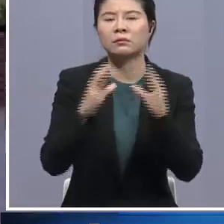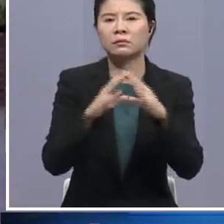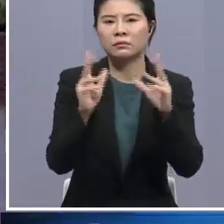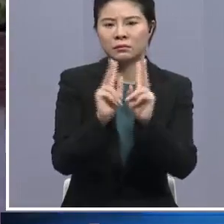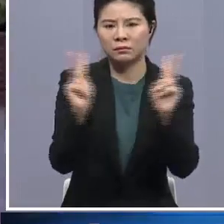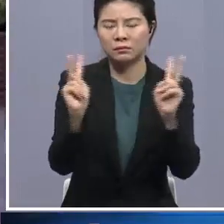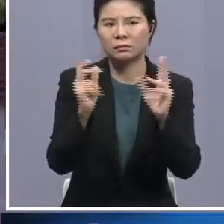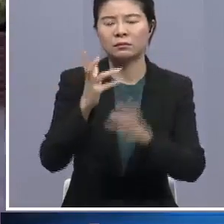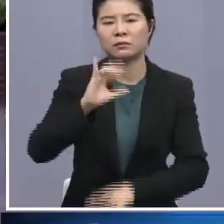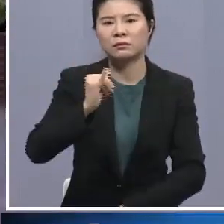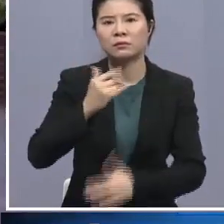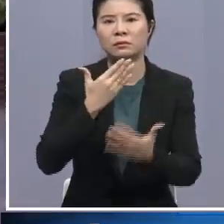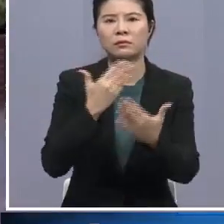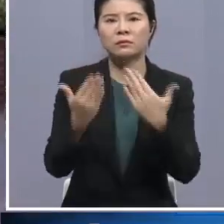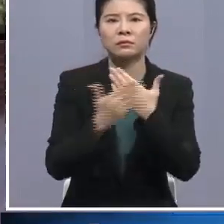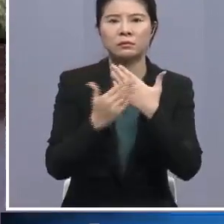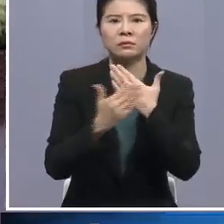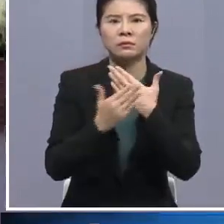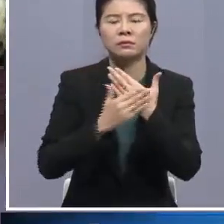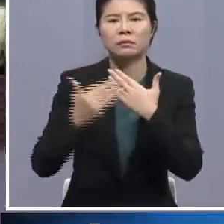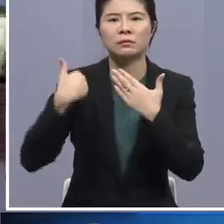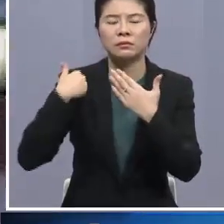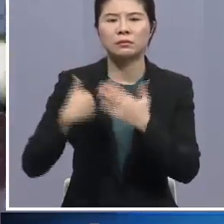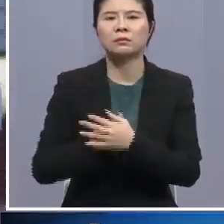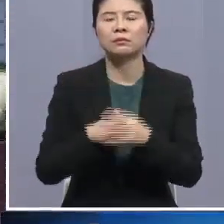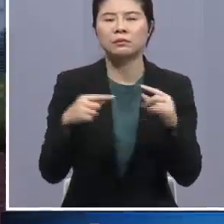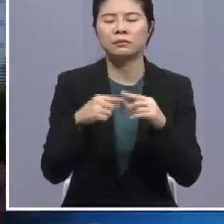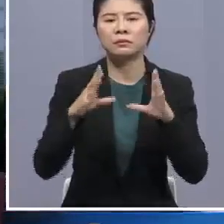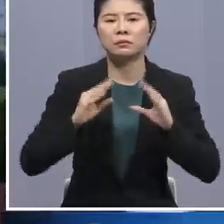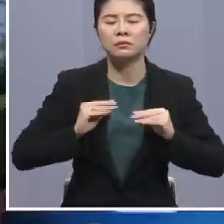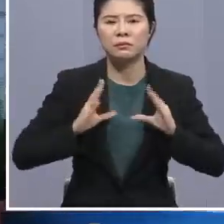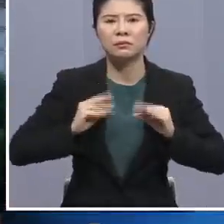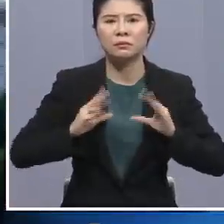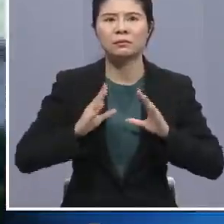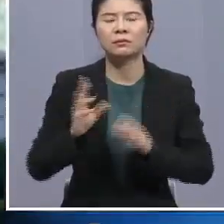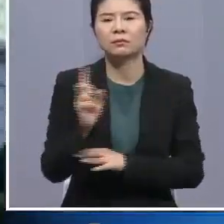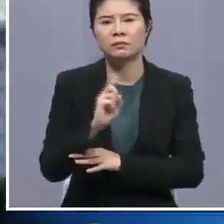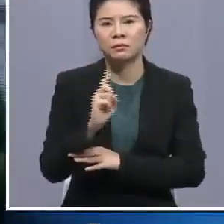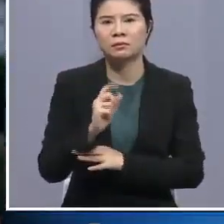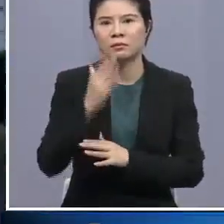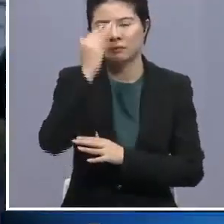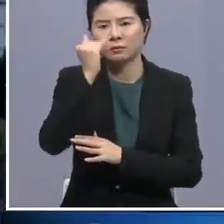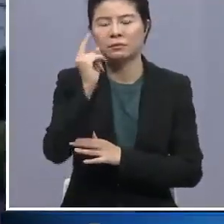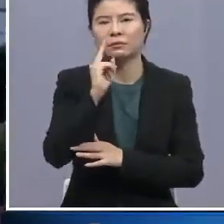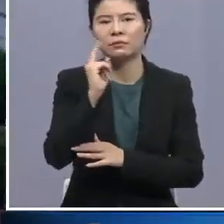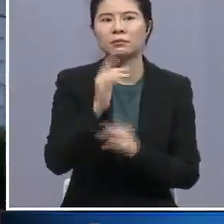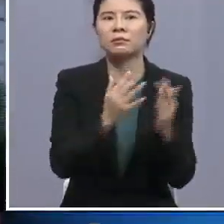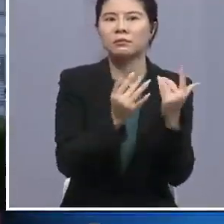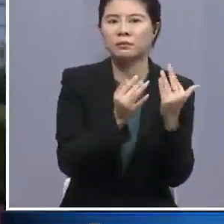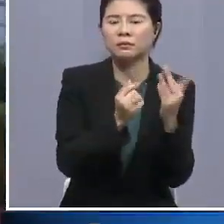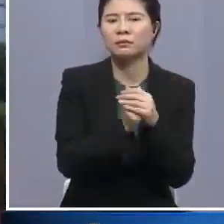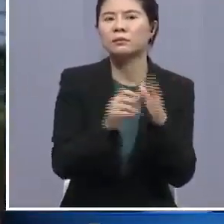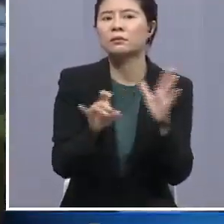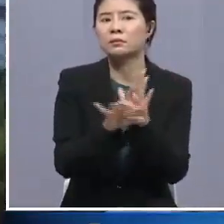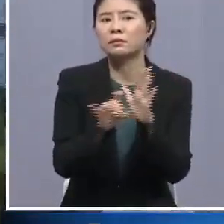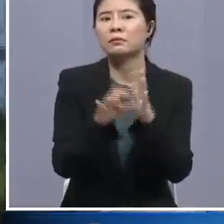คำว่าอาจจะเตือนแต่จะมีแค่คำว่าเห็นด้วยหรือไม่เห็นด้วยเพราะฉะนั้นขอให้รอว่าสุดท้